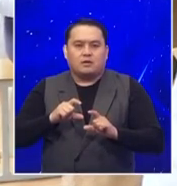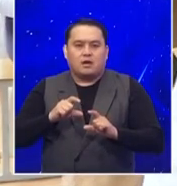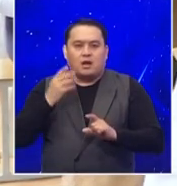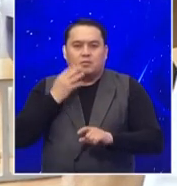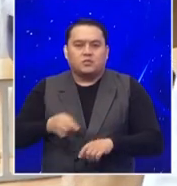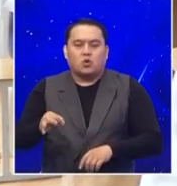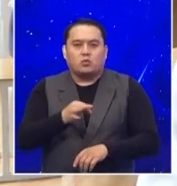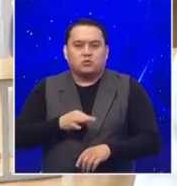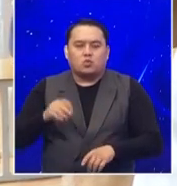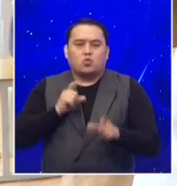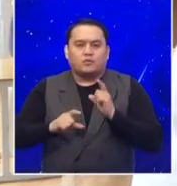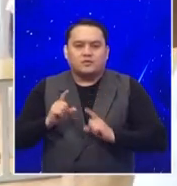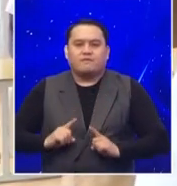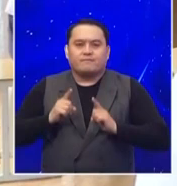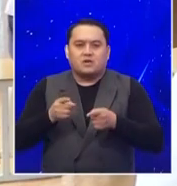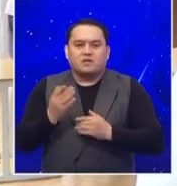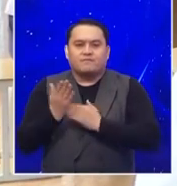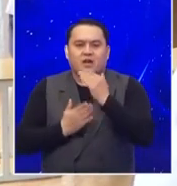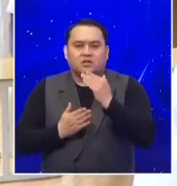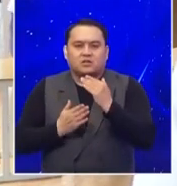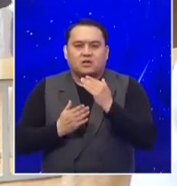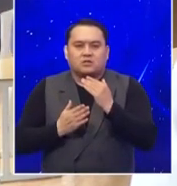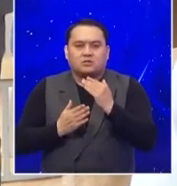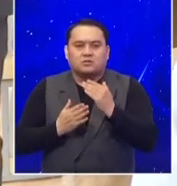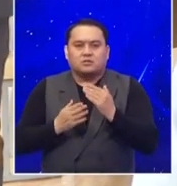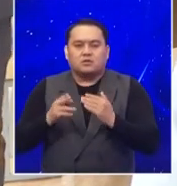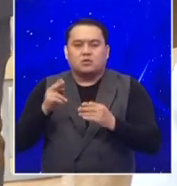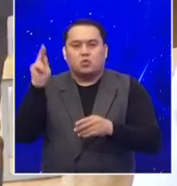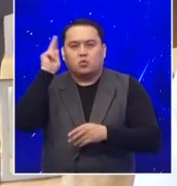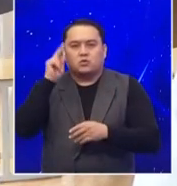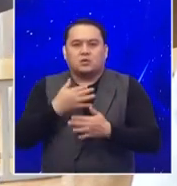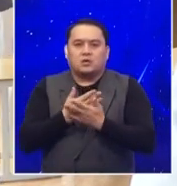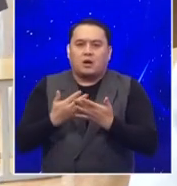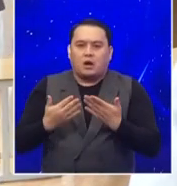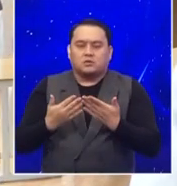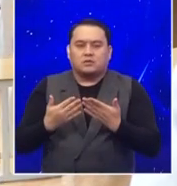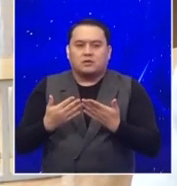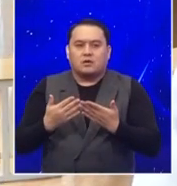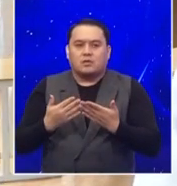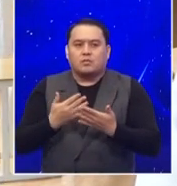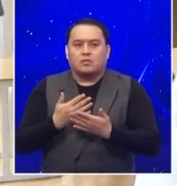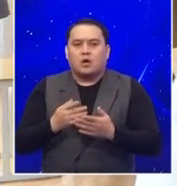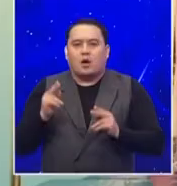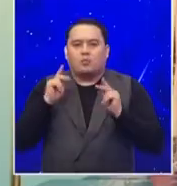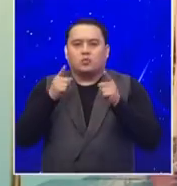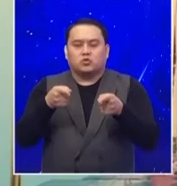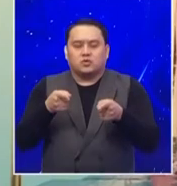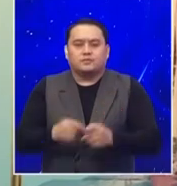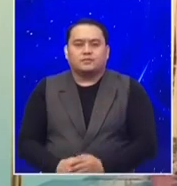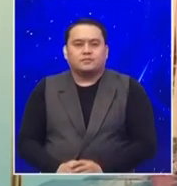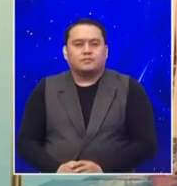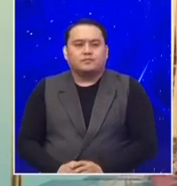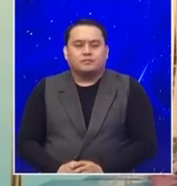Алматинского государственного университета, учатся в Восточно-Казахстанской области, тоже обучаются на гранте очень много учеников.